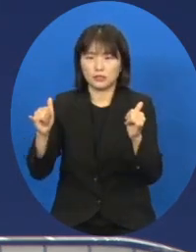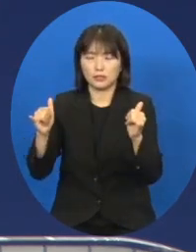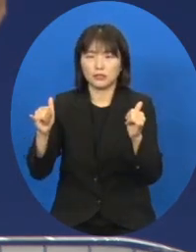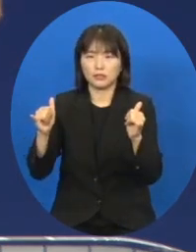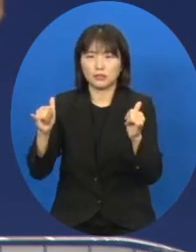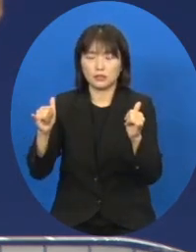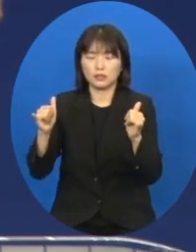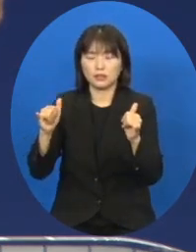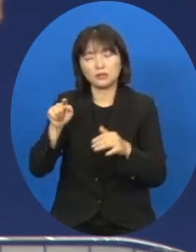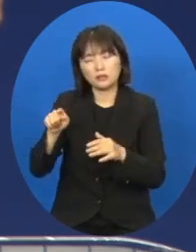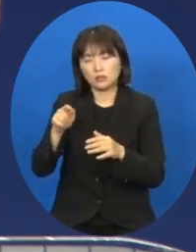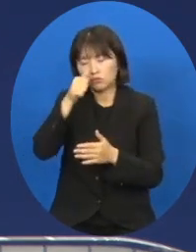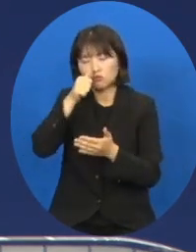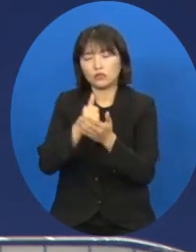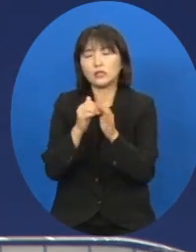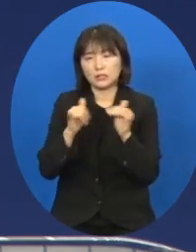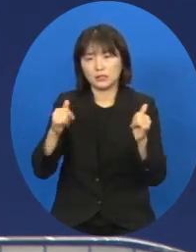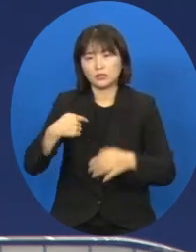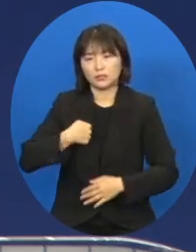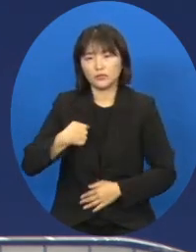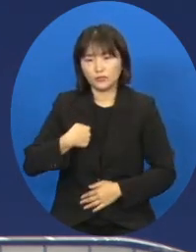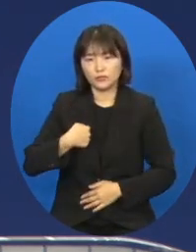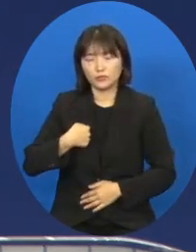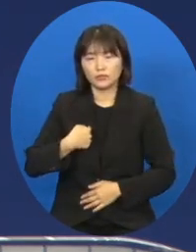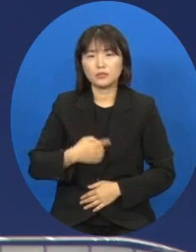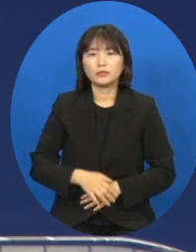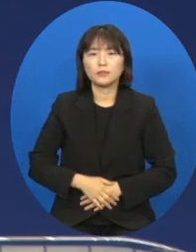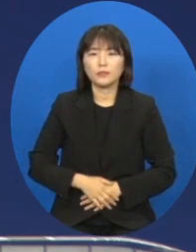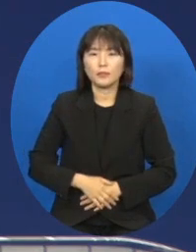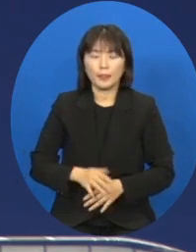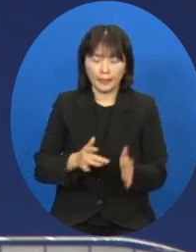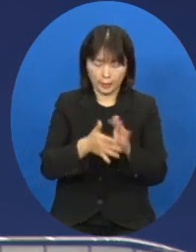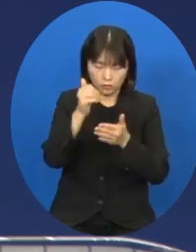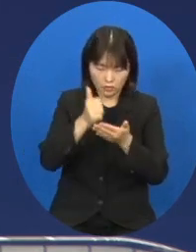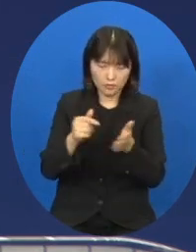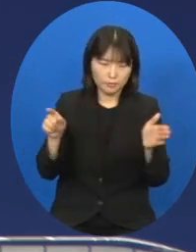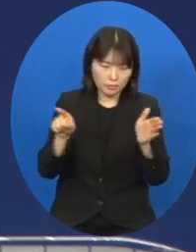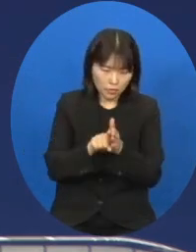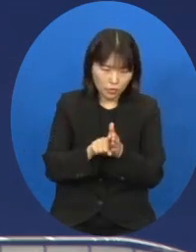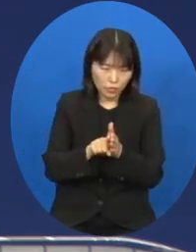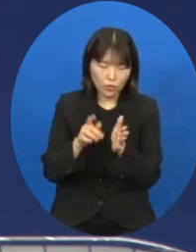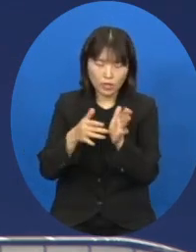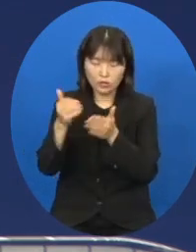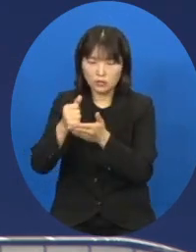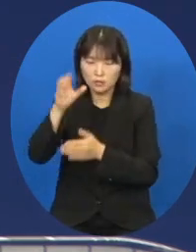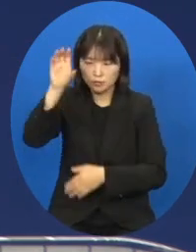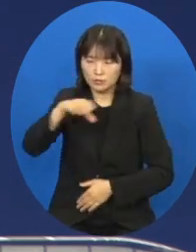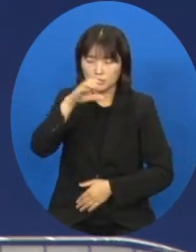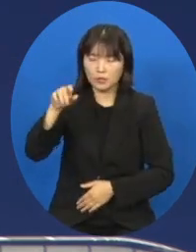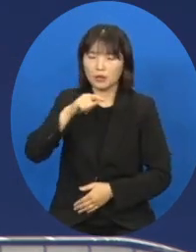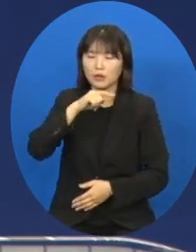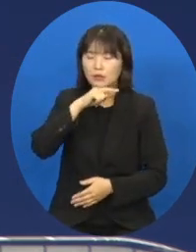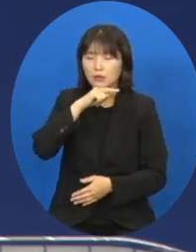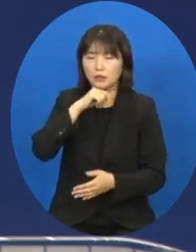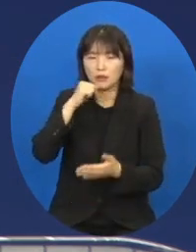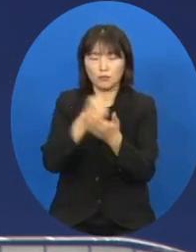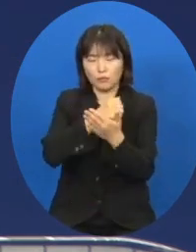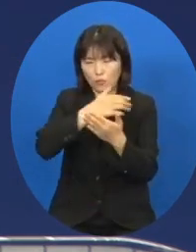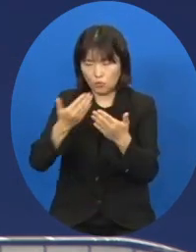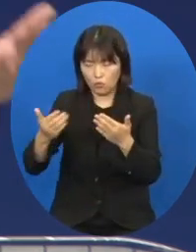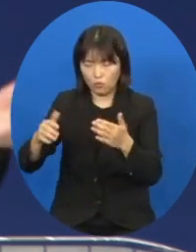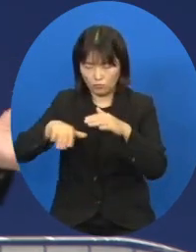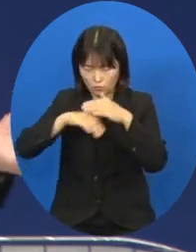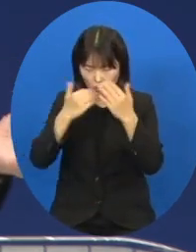그런 사람이었습니다. 그런데 예수님을 믿고 예수님의 십자가의 보혈로 우리의 모든 죄가